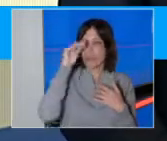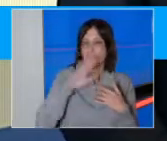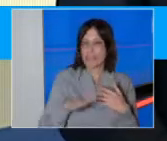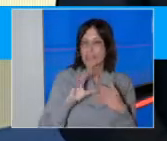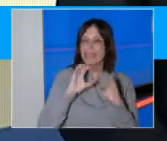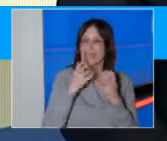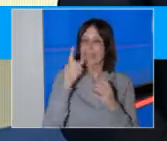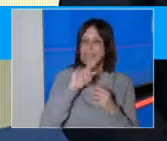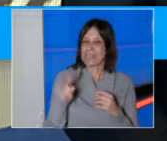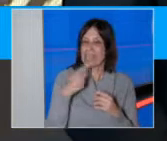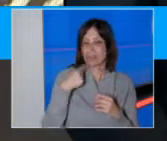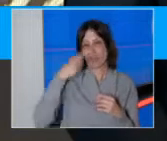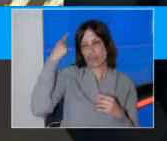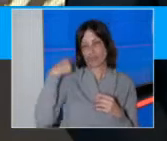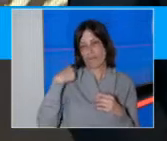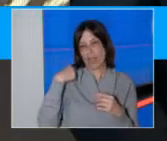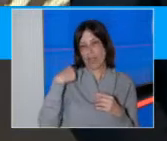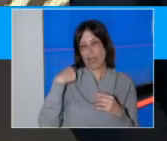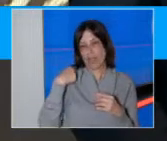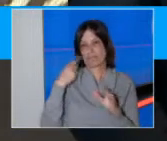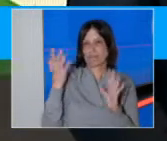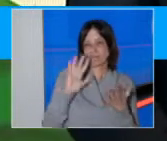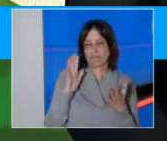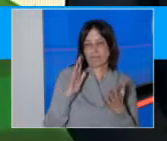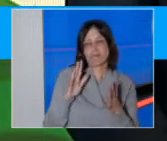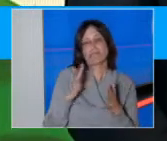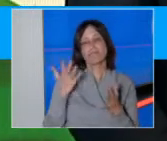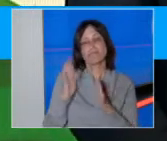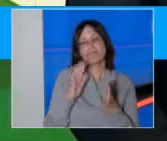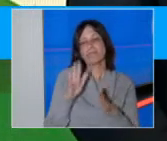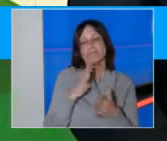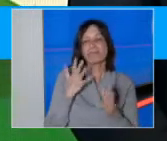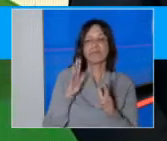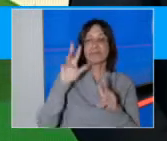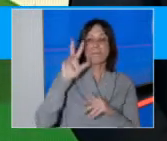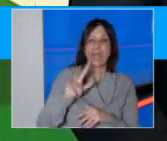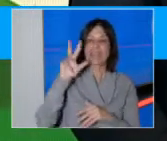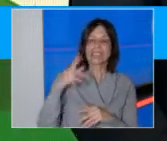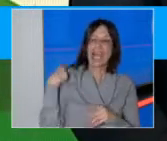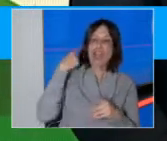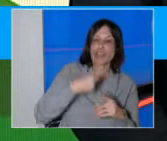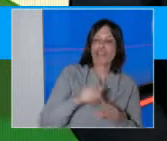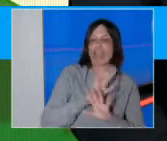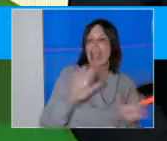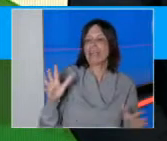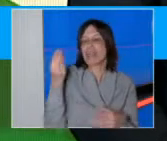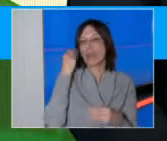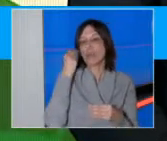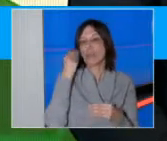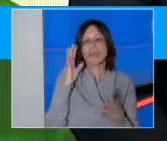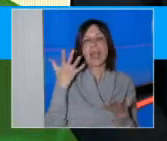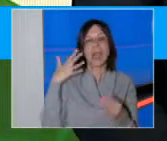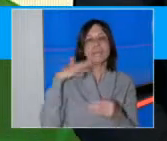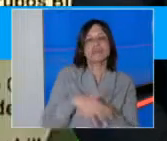זין, בעצם משנה שעברה, איפשהו באזור מרס, עד עכשיו, אין ממש לימודים. איך זה משפיע